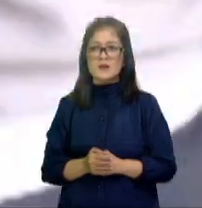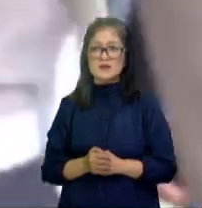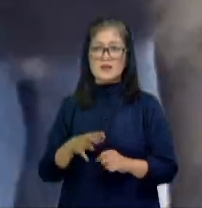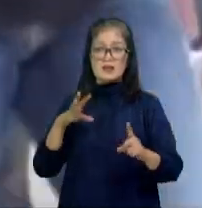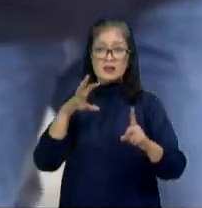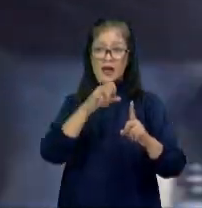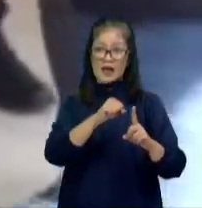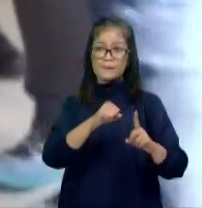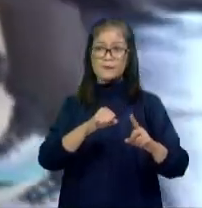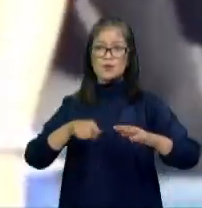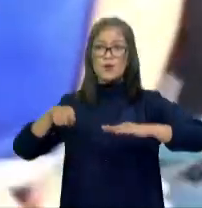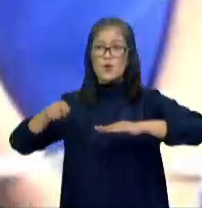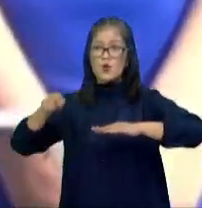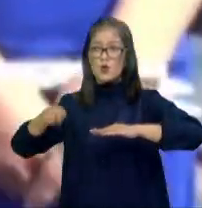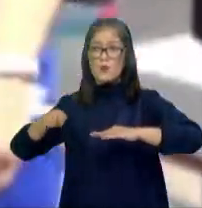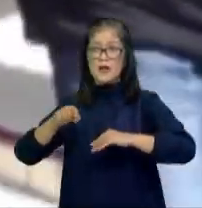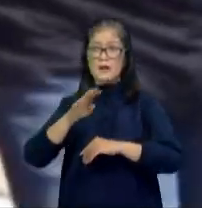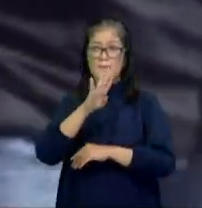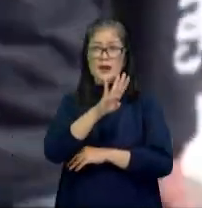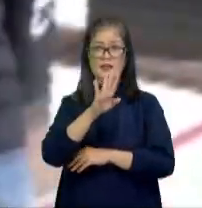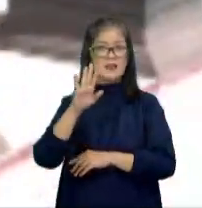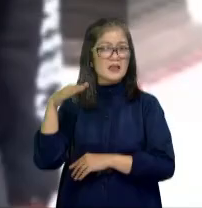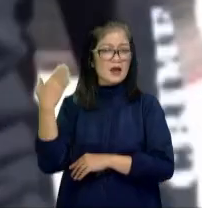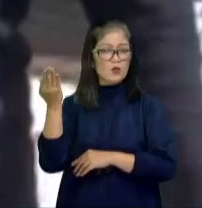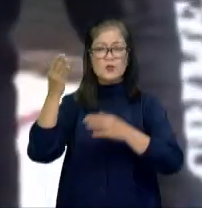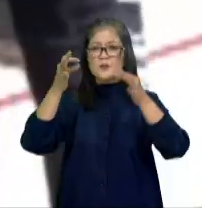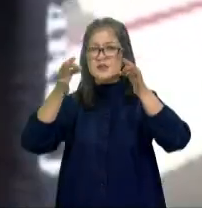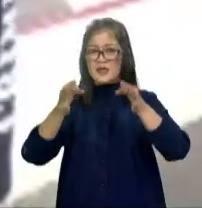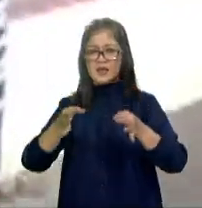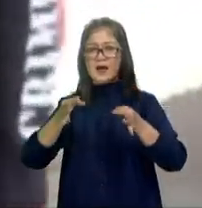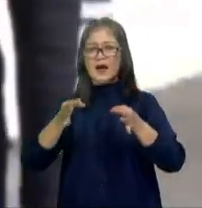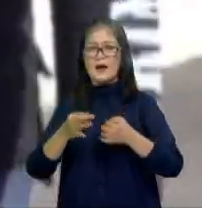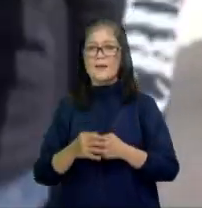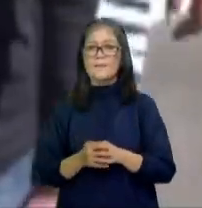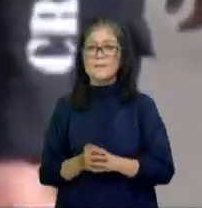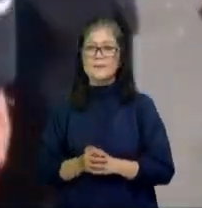penipuan dengan ancaman hukuman 4 tahun penjara. Dari Cilacap, Jawa Tengah.